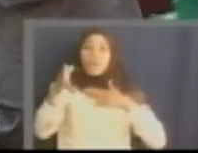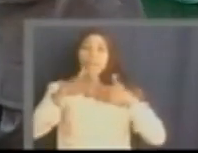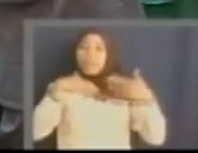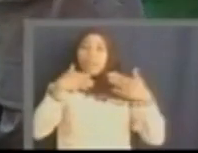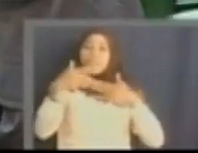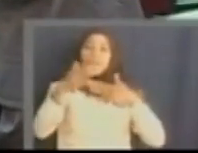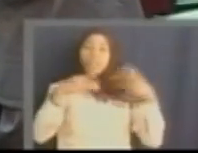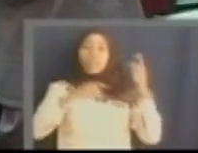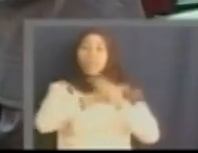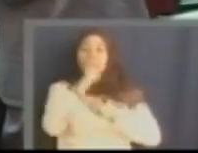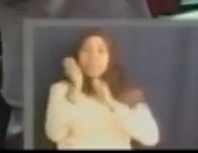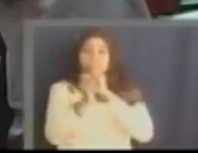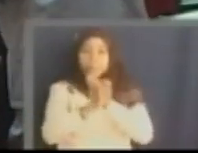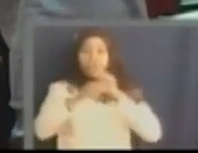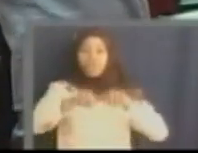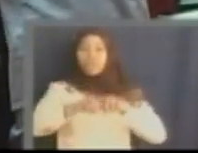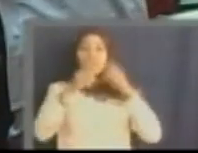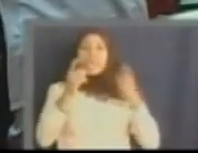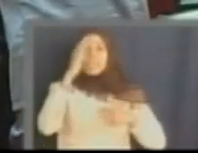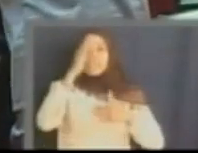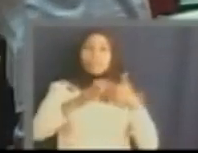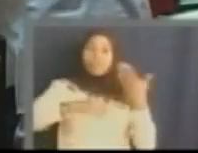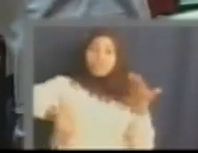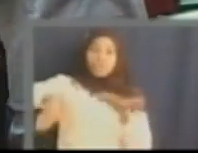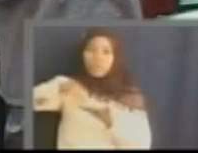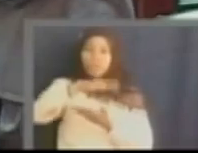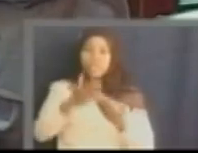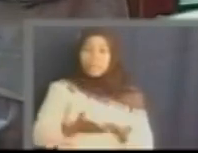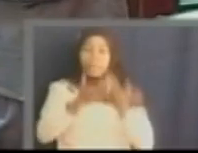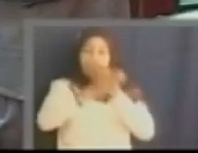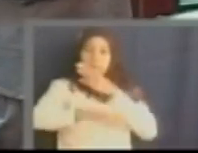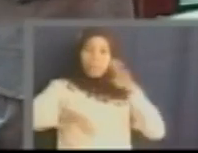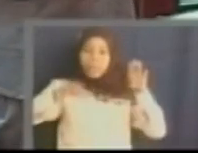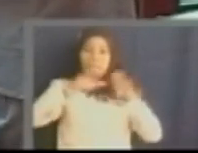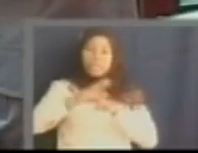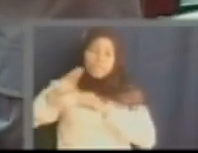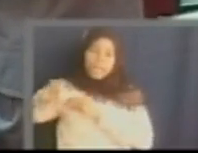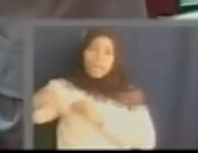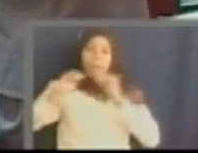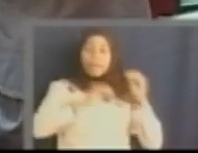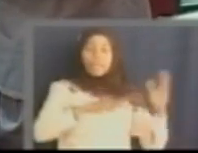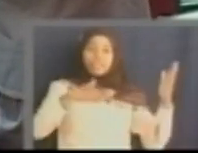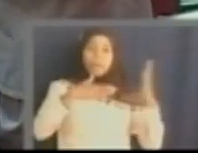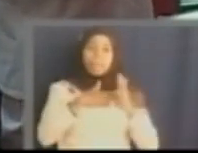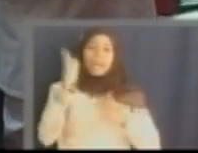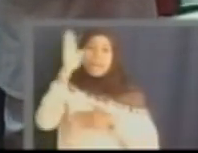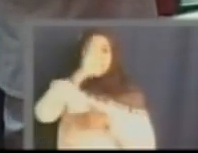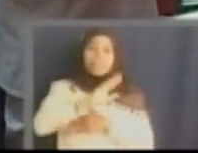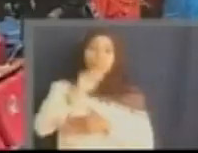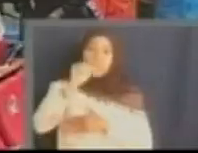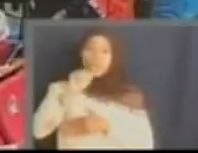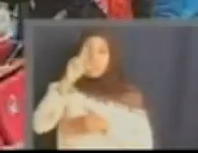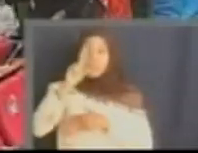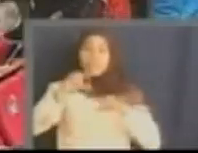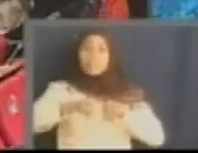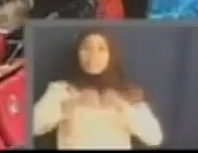Lakini mwisho kwa yote ni kwamba makamu huyu mwenyekiti ameahirisha bunge hili mpaka siku ya Alhamisi, lakini wakati huo huo shughuli nyingine